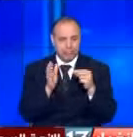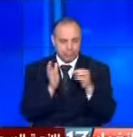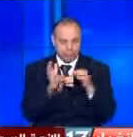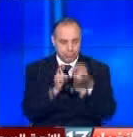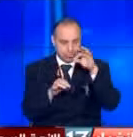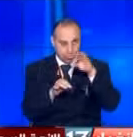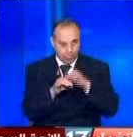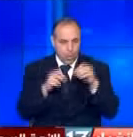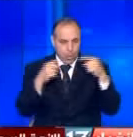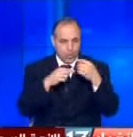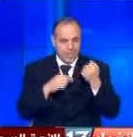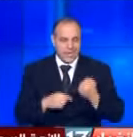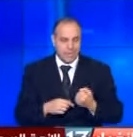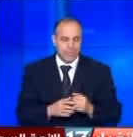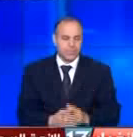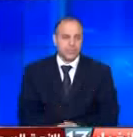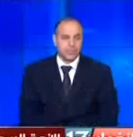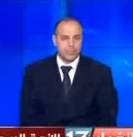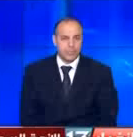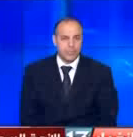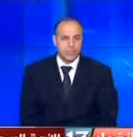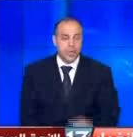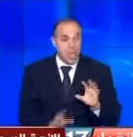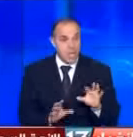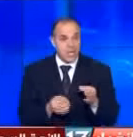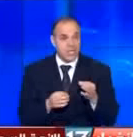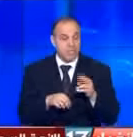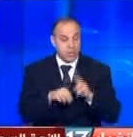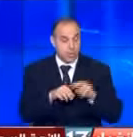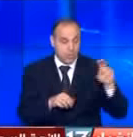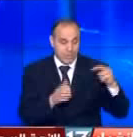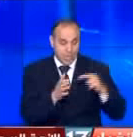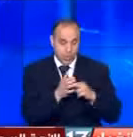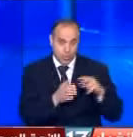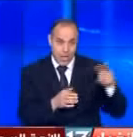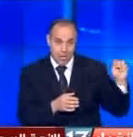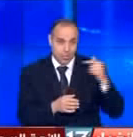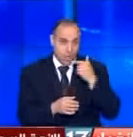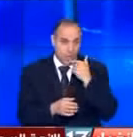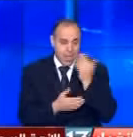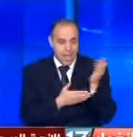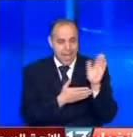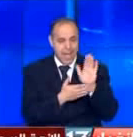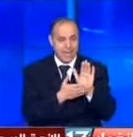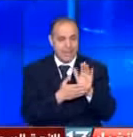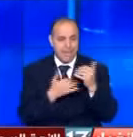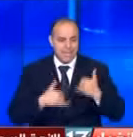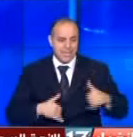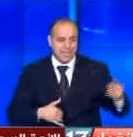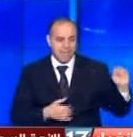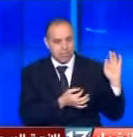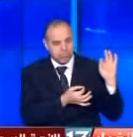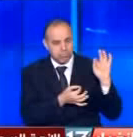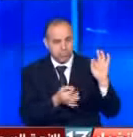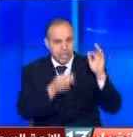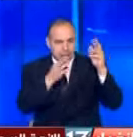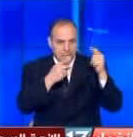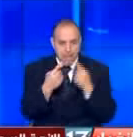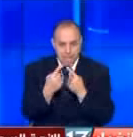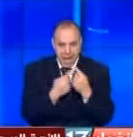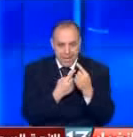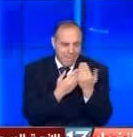بشأن سوريا قد انتهت يوم 4 من مارس الجاري مع قبول أطراف النزاع في سوريا بأجندة واضحة تتضمن